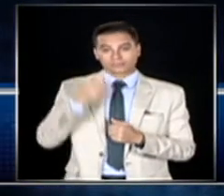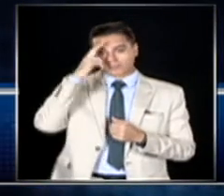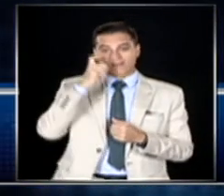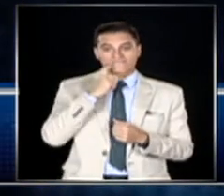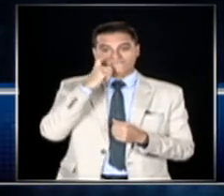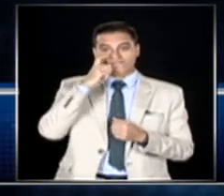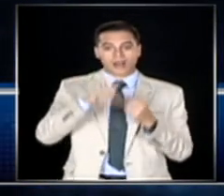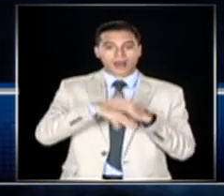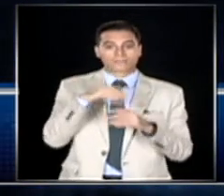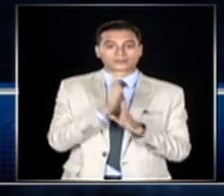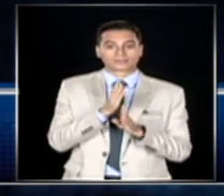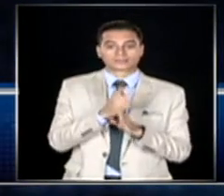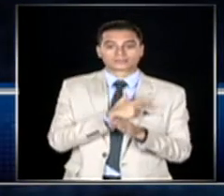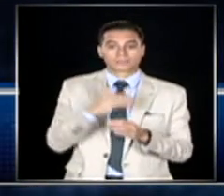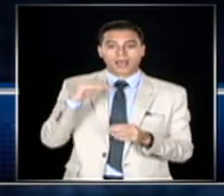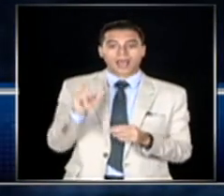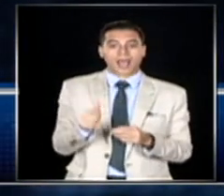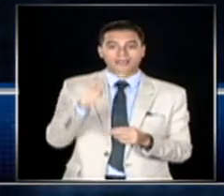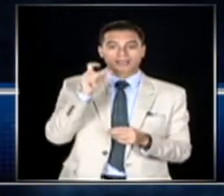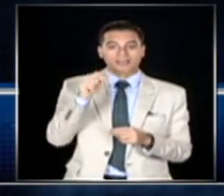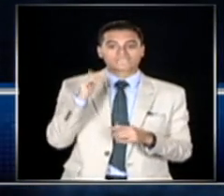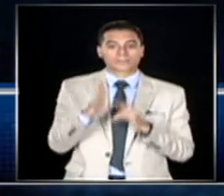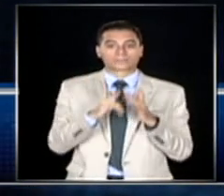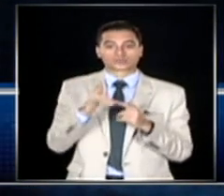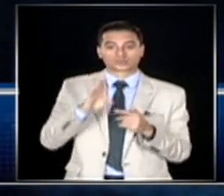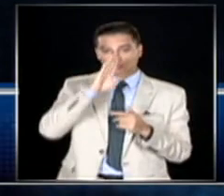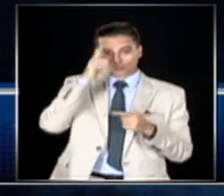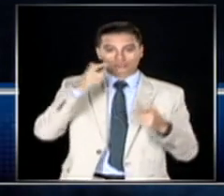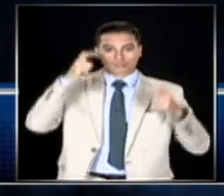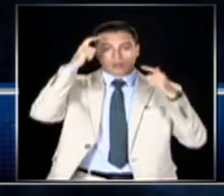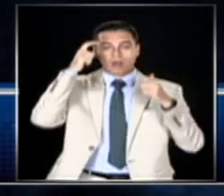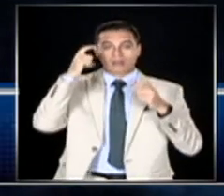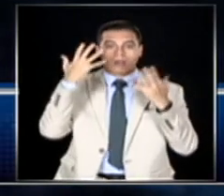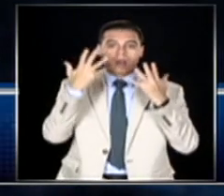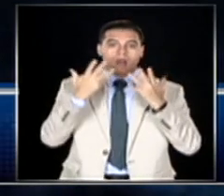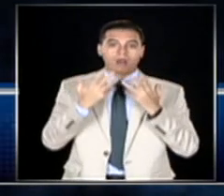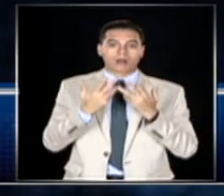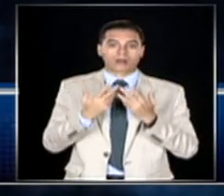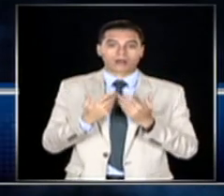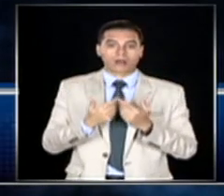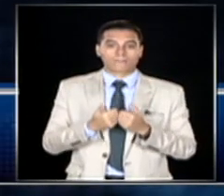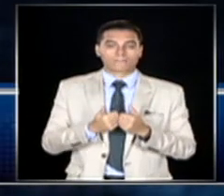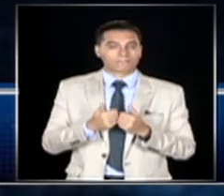من هي الفنانة التي قامت بدور حنان في مسلسل سلطان الغرام؟